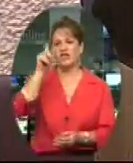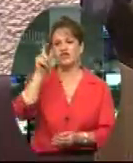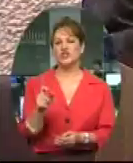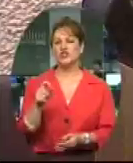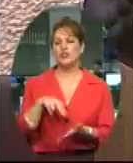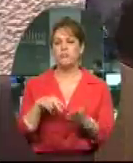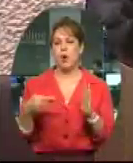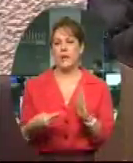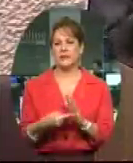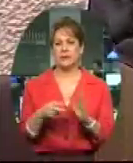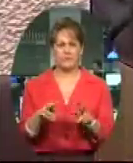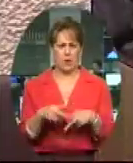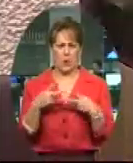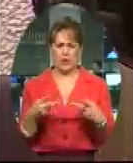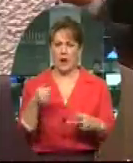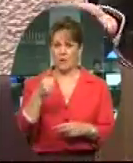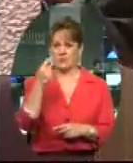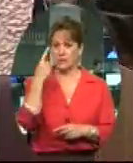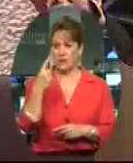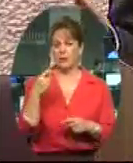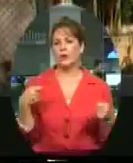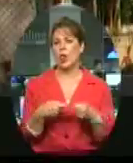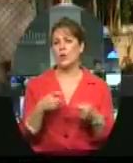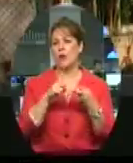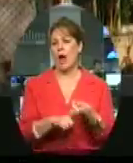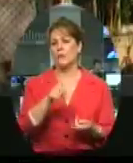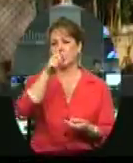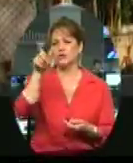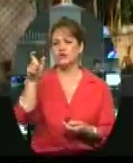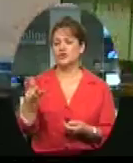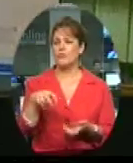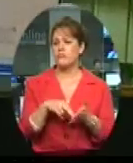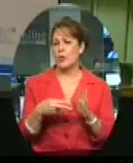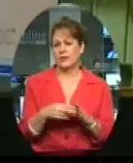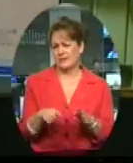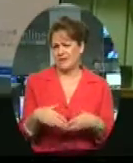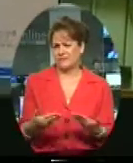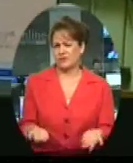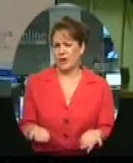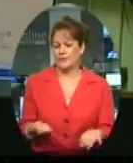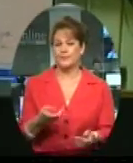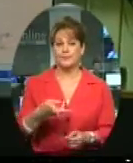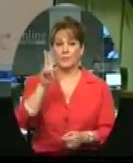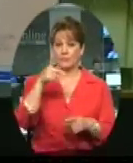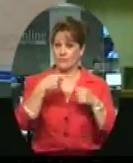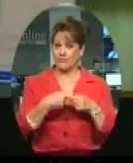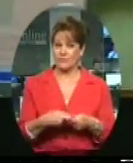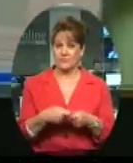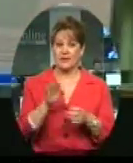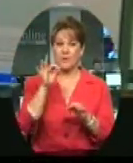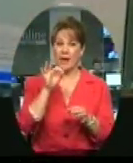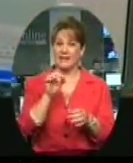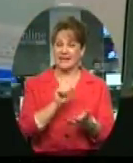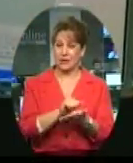להיות שרשות השידור תהיה תלויה באנשים פוליטיים. לא יכול להיות. רוב חברי הכנסת ובעיקר העיתונאים לשעבר מביניהם קבלו היום